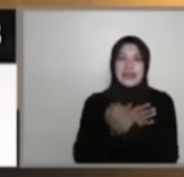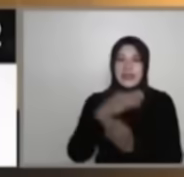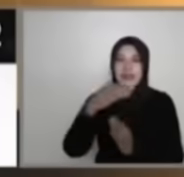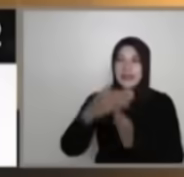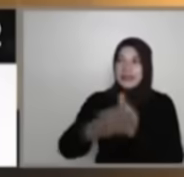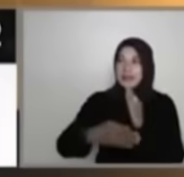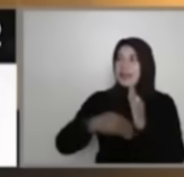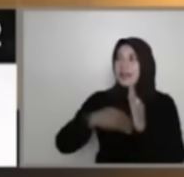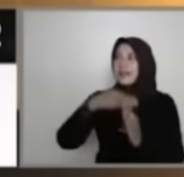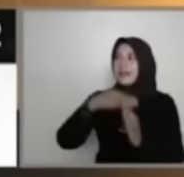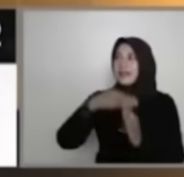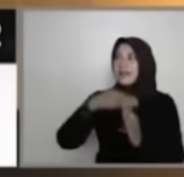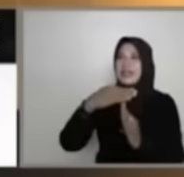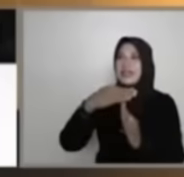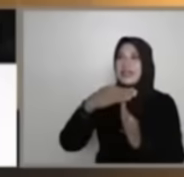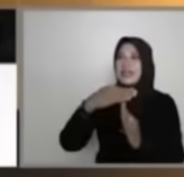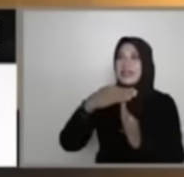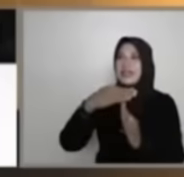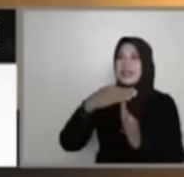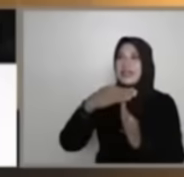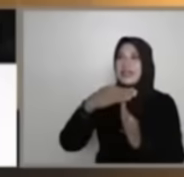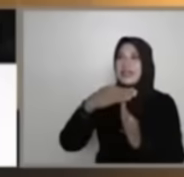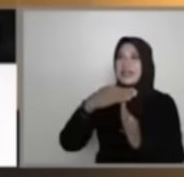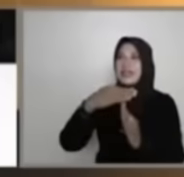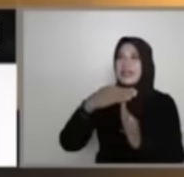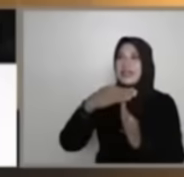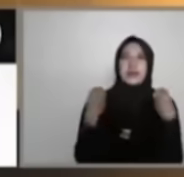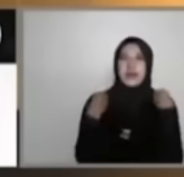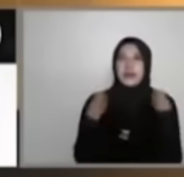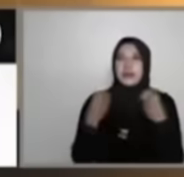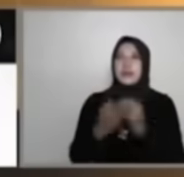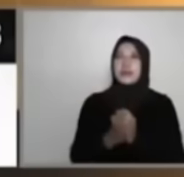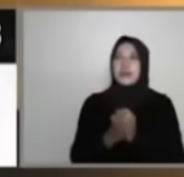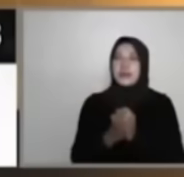Mau nambah Pak Wagub, calon Wagub?